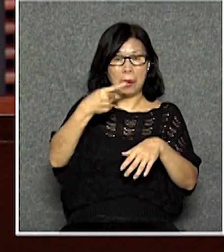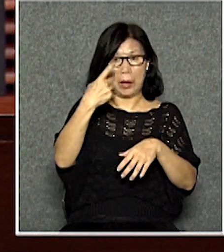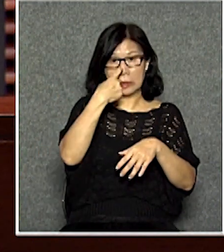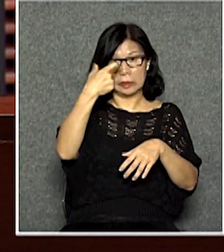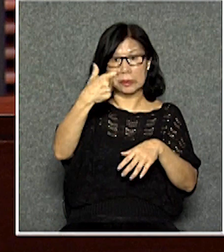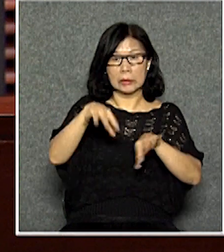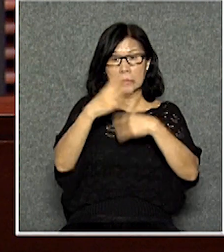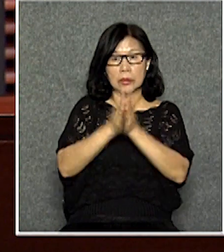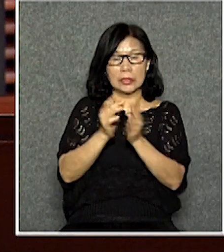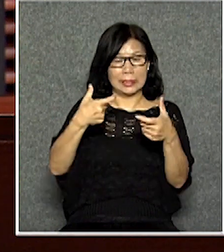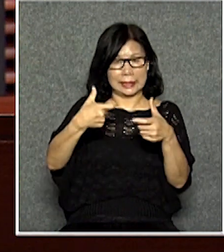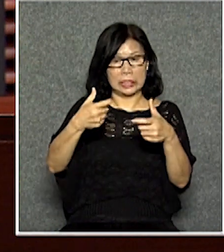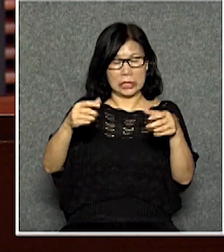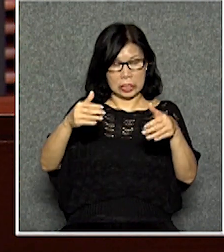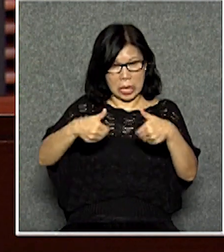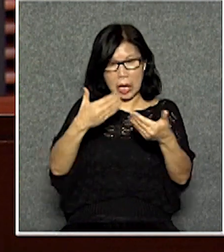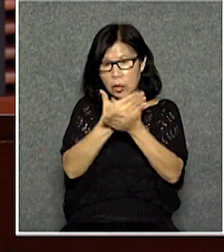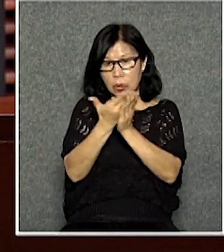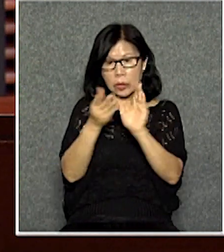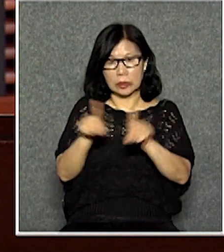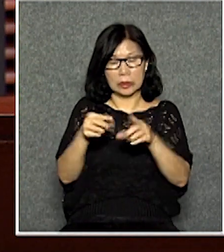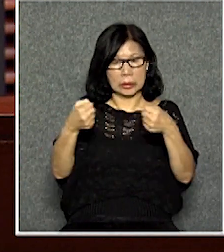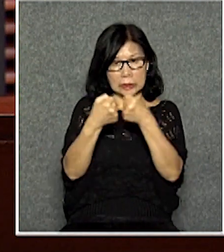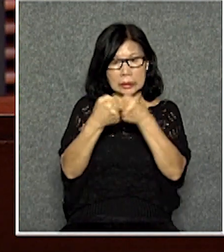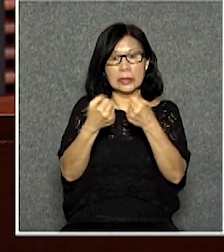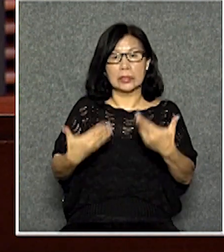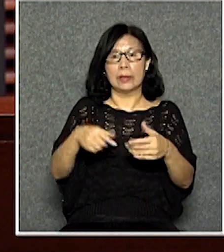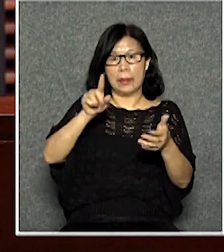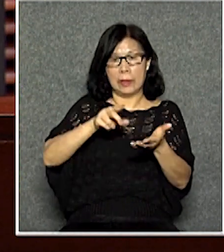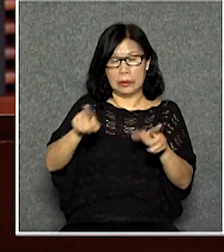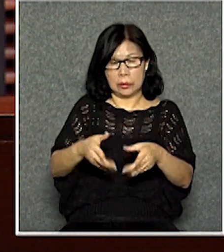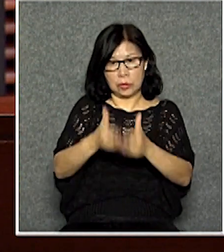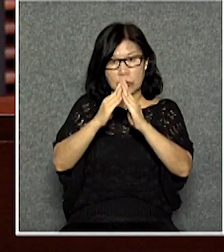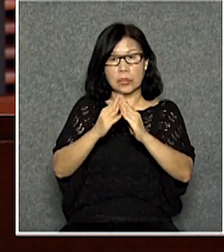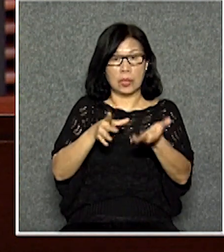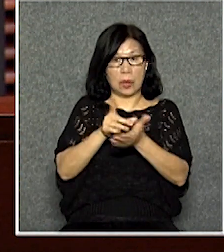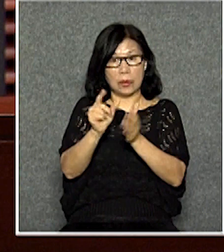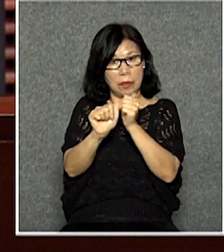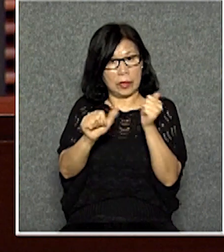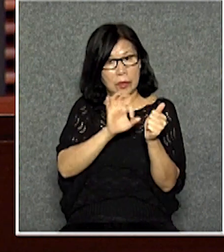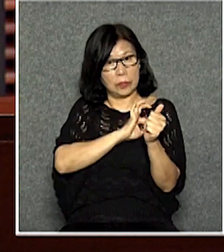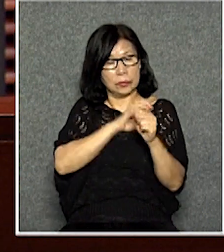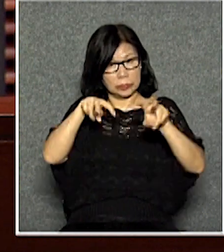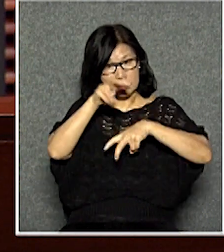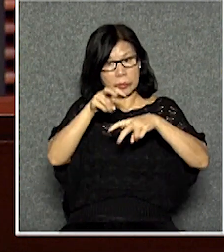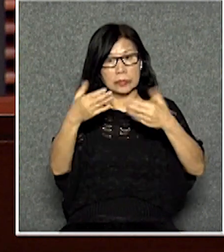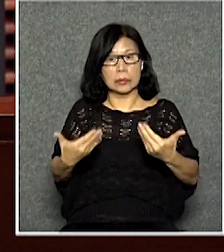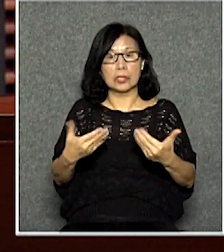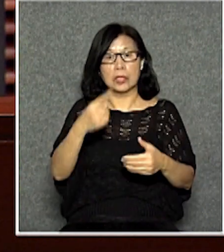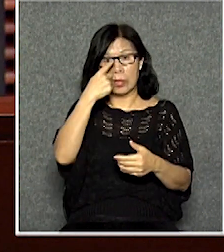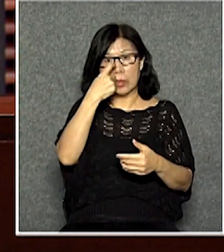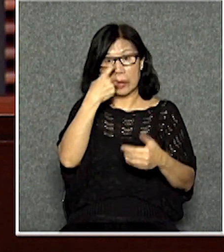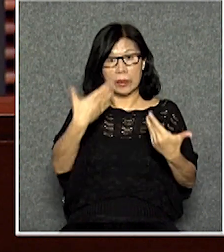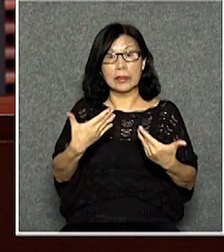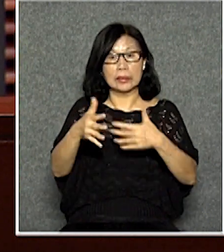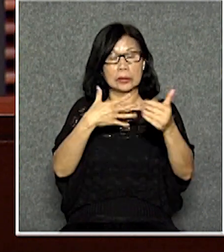涉及利益衝突等等問題，正接受本會因此而成立的專責委員會調查。然而，梁振英作為事